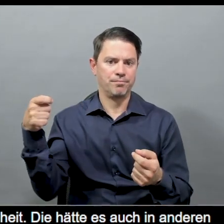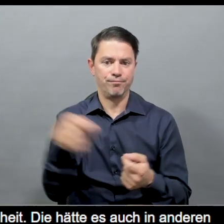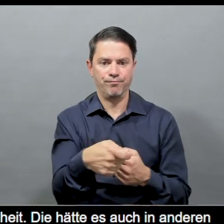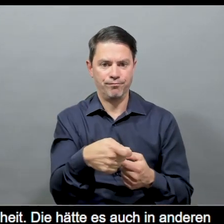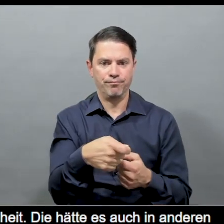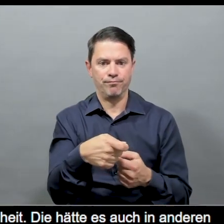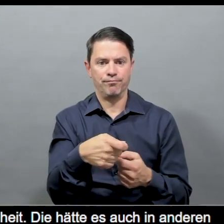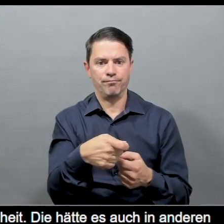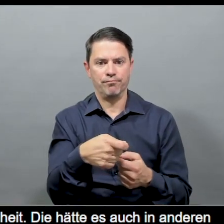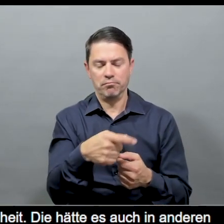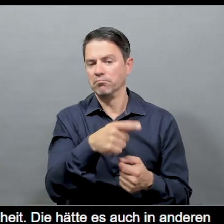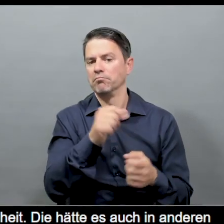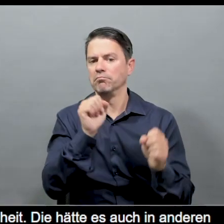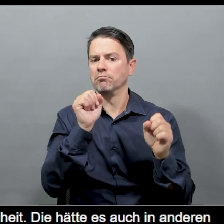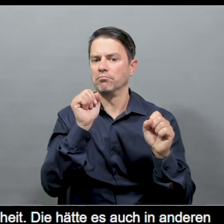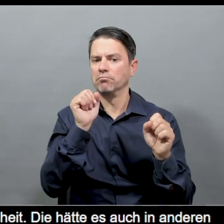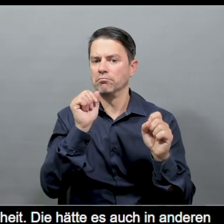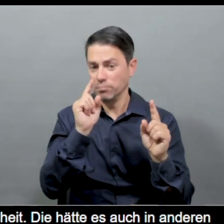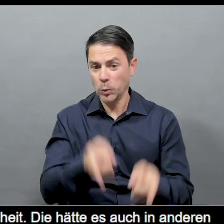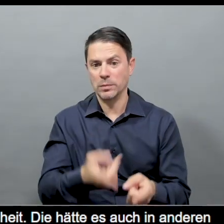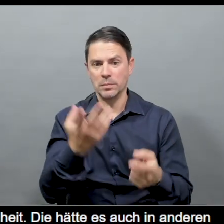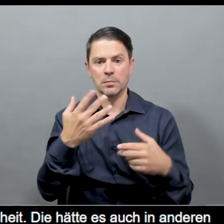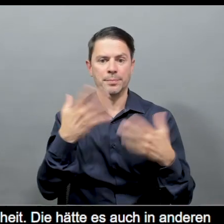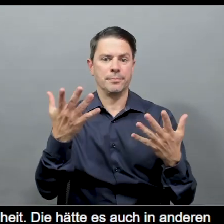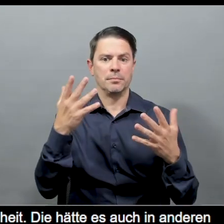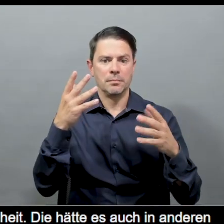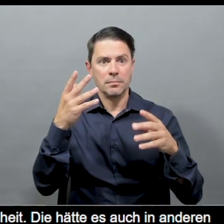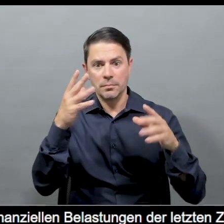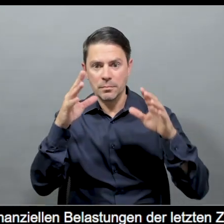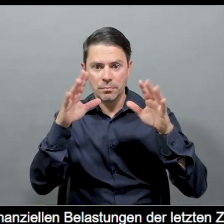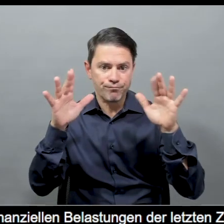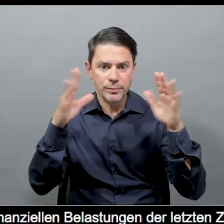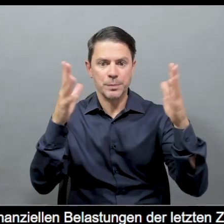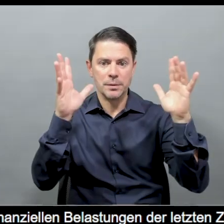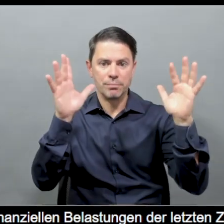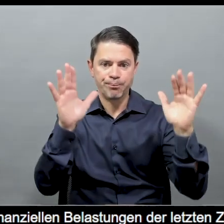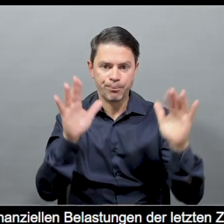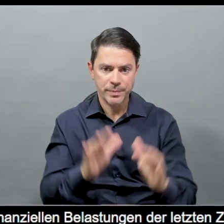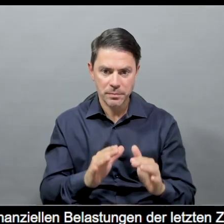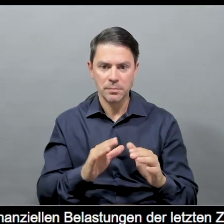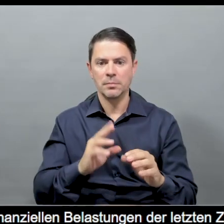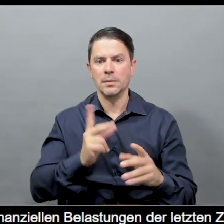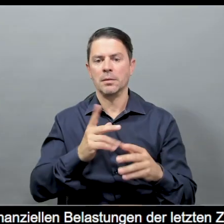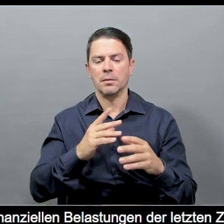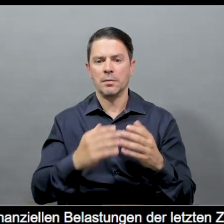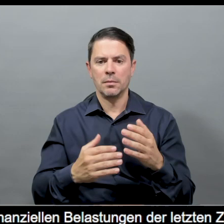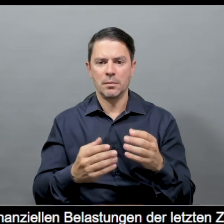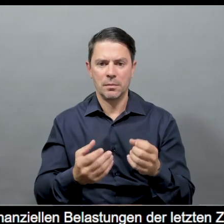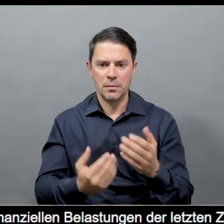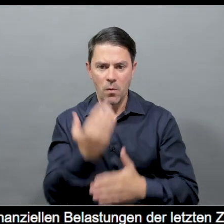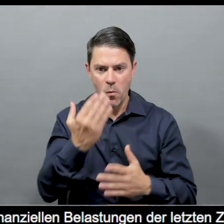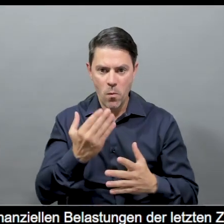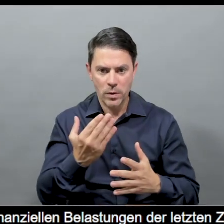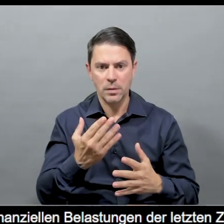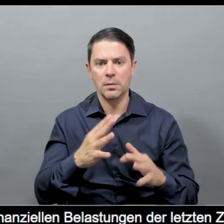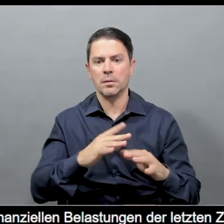rückbauen, komplett bis auf den Rohbau und dann wieder aufbauen. Und Sie können, das ist das alte Rezept, also Sie können vielleicht